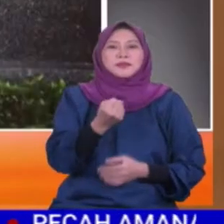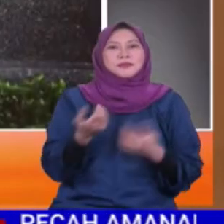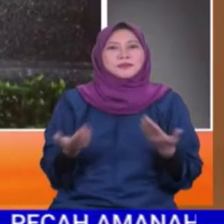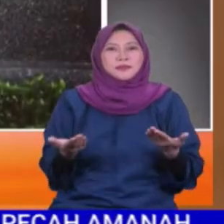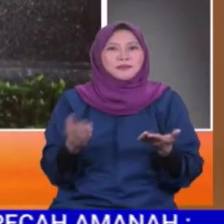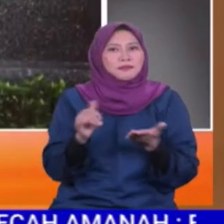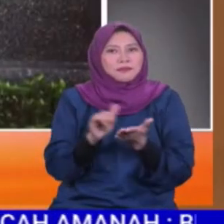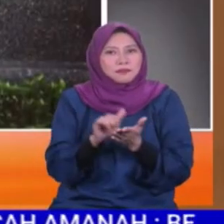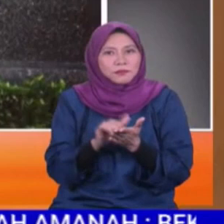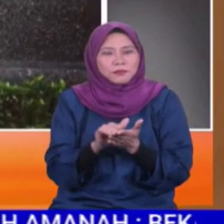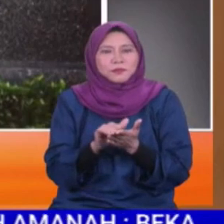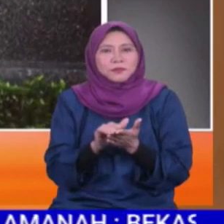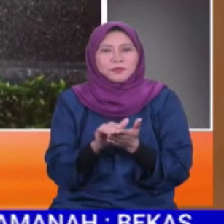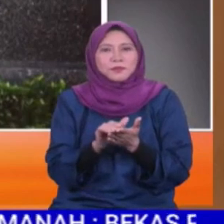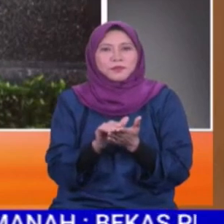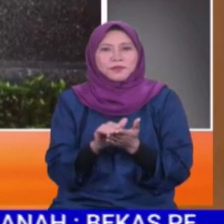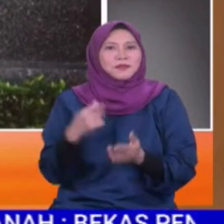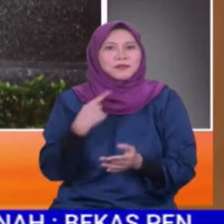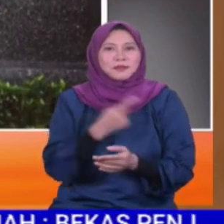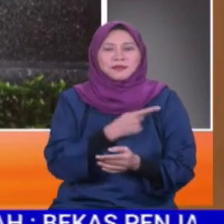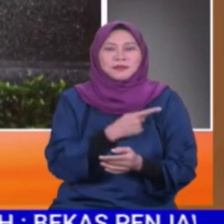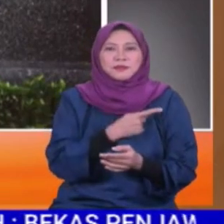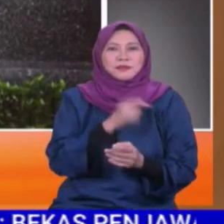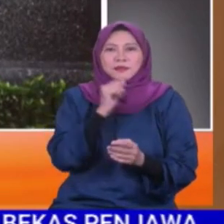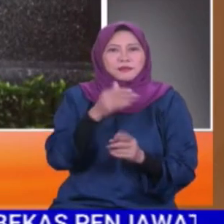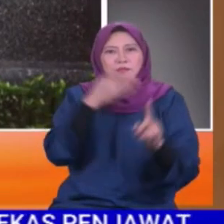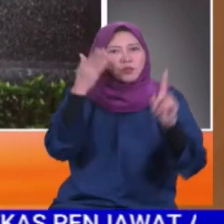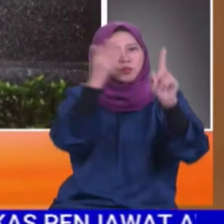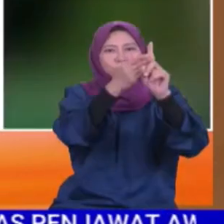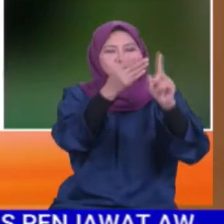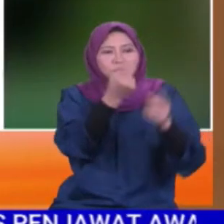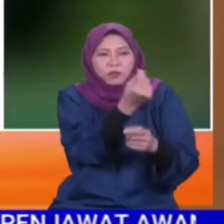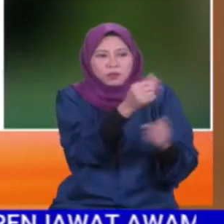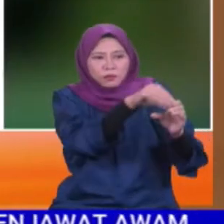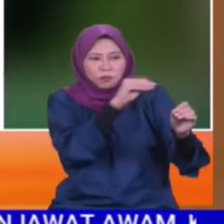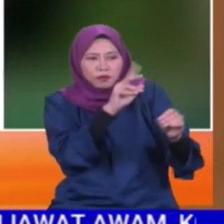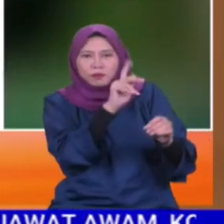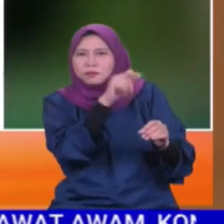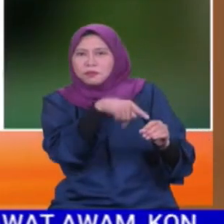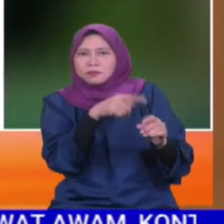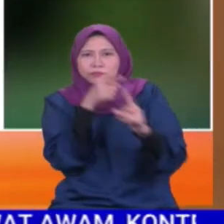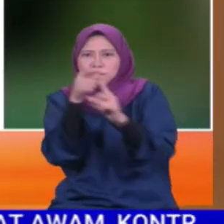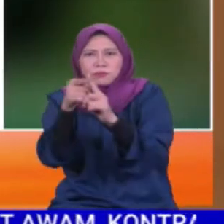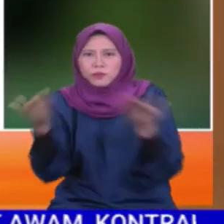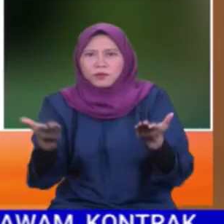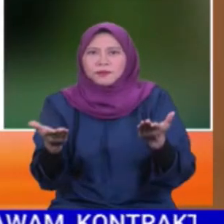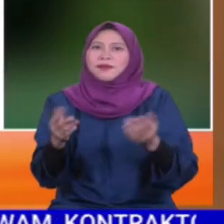tidak defeat the purpose lah untuk kita nak keluarkan CWSP ini kerana.